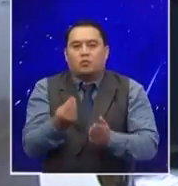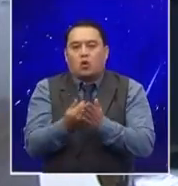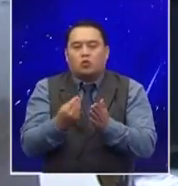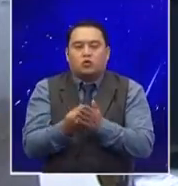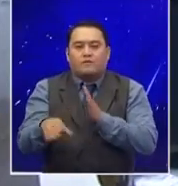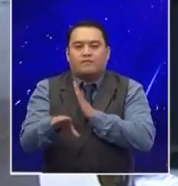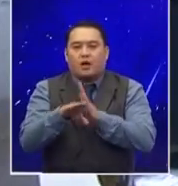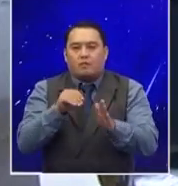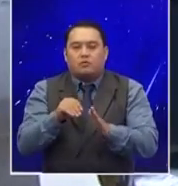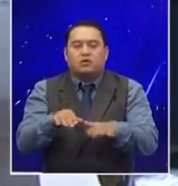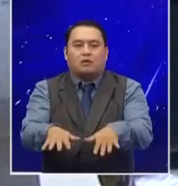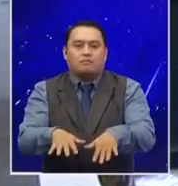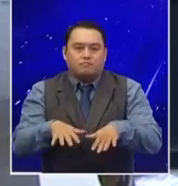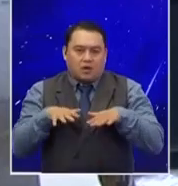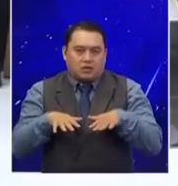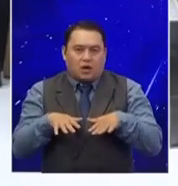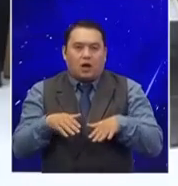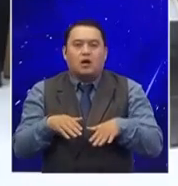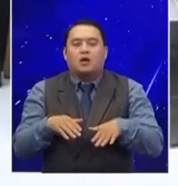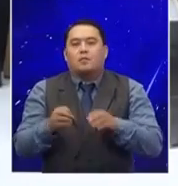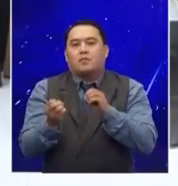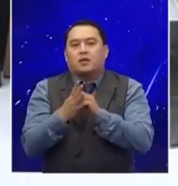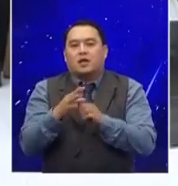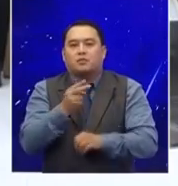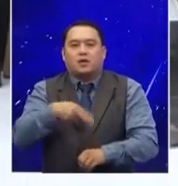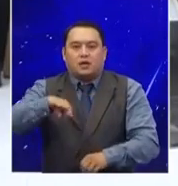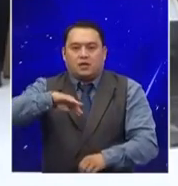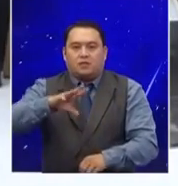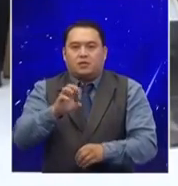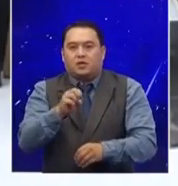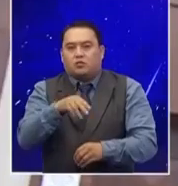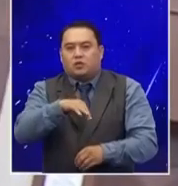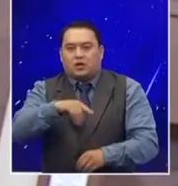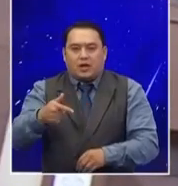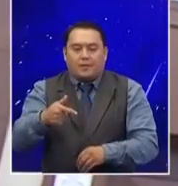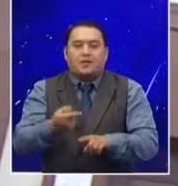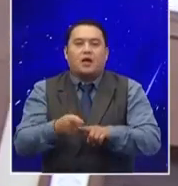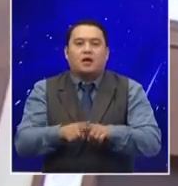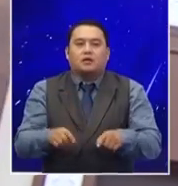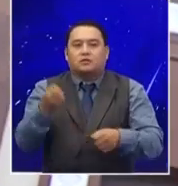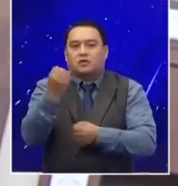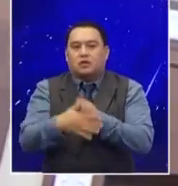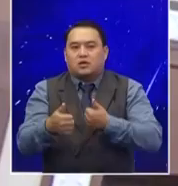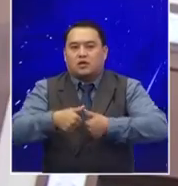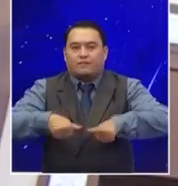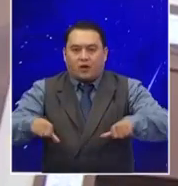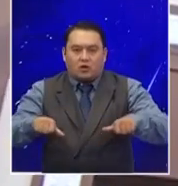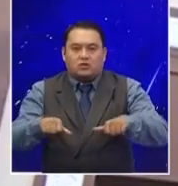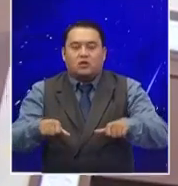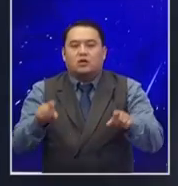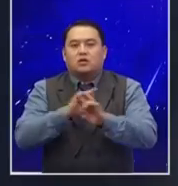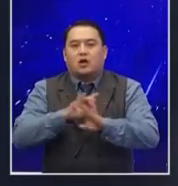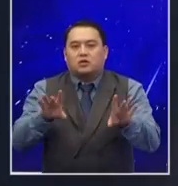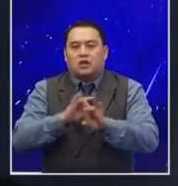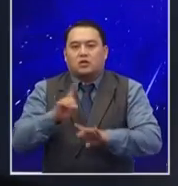предстоящих выборов в Мажилис и маслихаты. Они обойдутся в 15 миллиардов 300 миллионов тенге. Цифры озвучила член Центральной избирательной комиссии Сабила